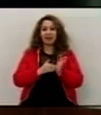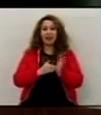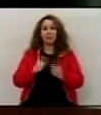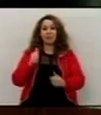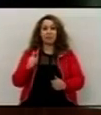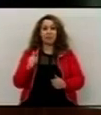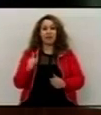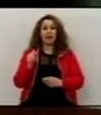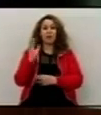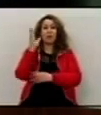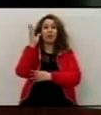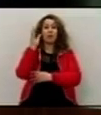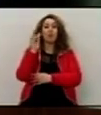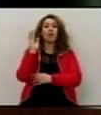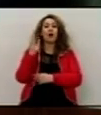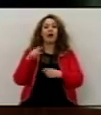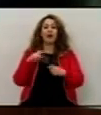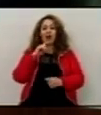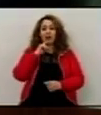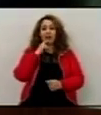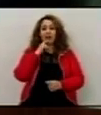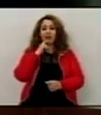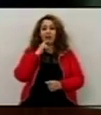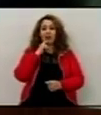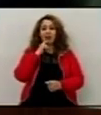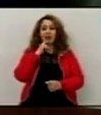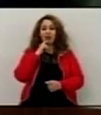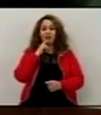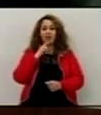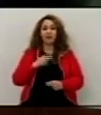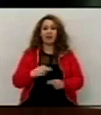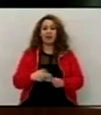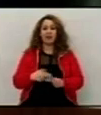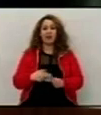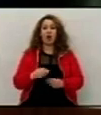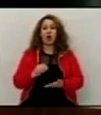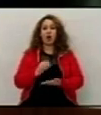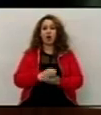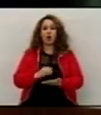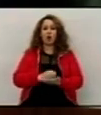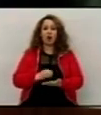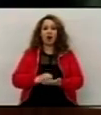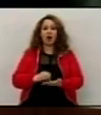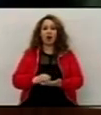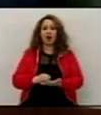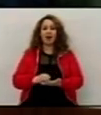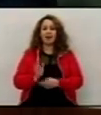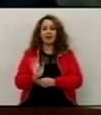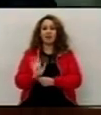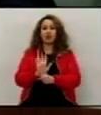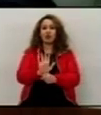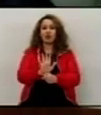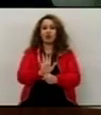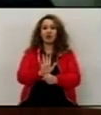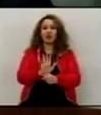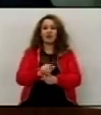بعد أعوذ بالله من الشيطان الرجيم بسم الله الرحمن الرحيم وحففناهما بنخل وجعلنا بينهما زرعا صدق الله العظيم. يعني كاينه مناطق اللي